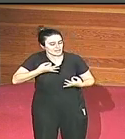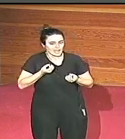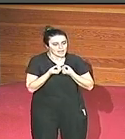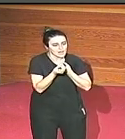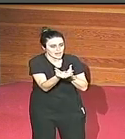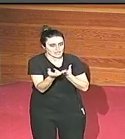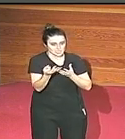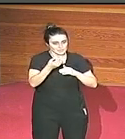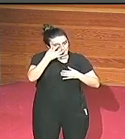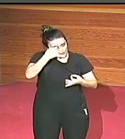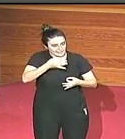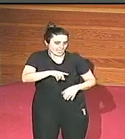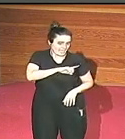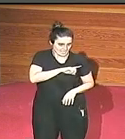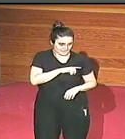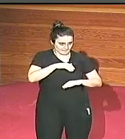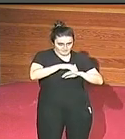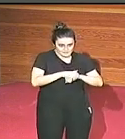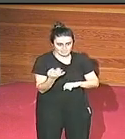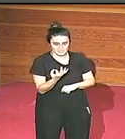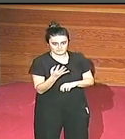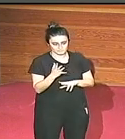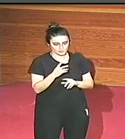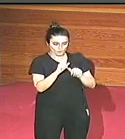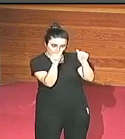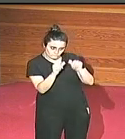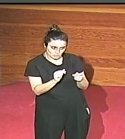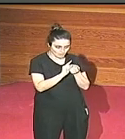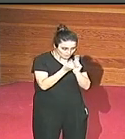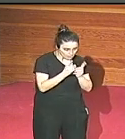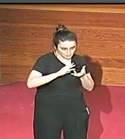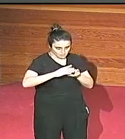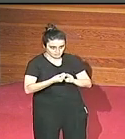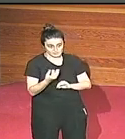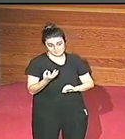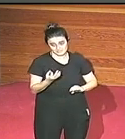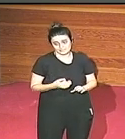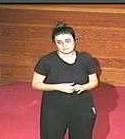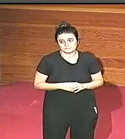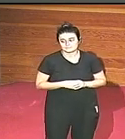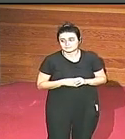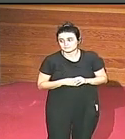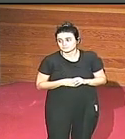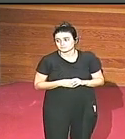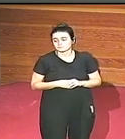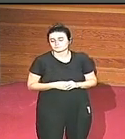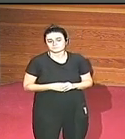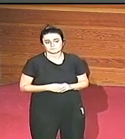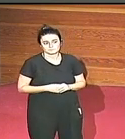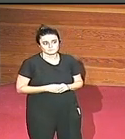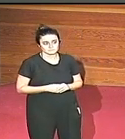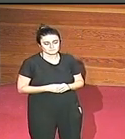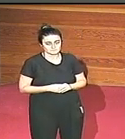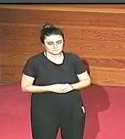Baina modu ezberdinak bilatu behar dira. Nire kasuan, nik orain